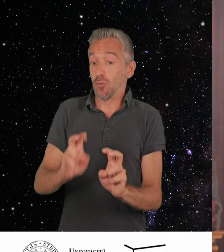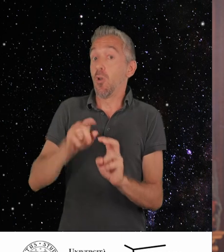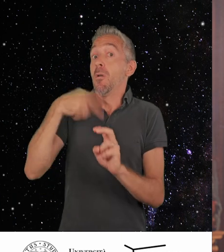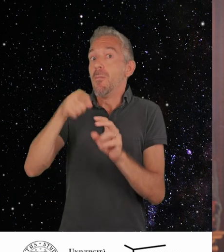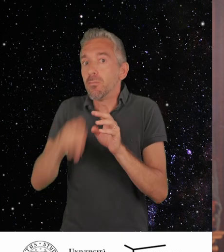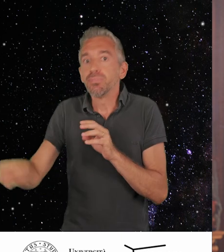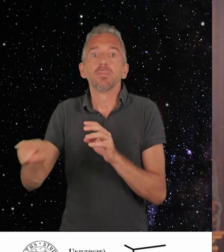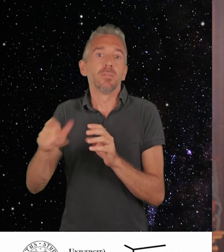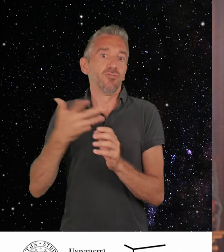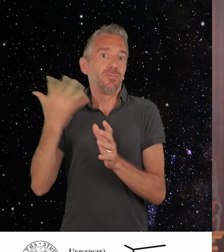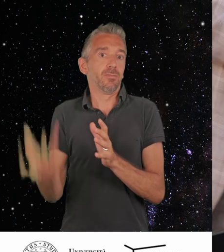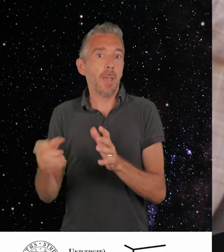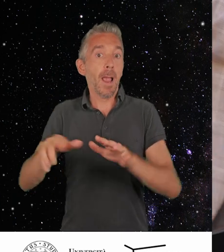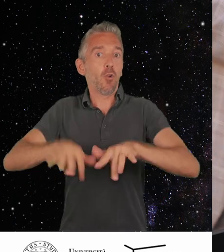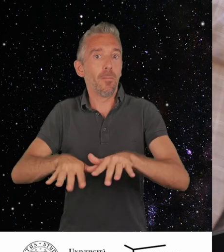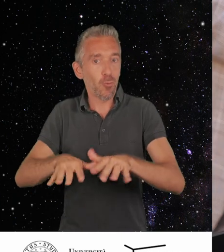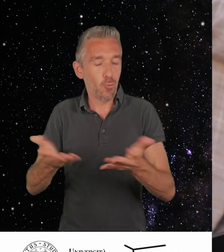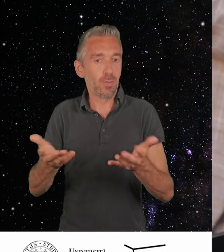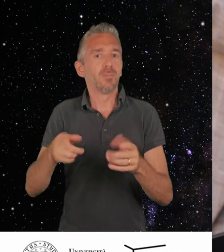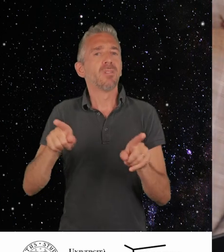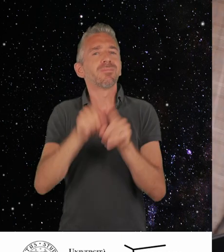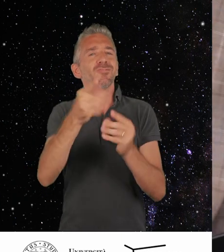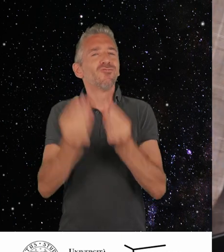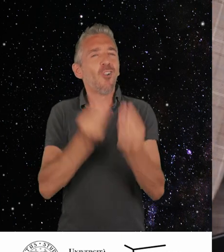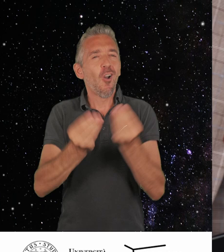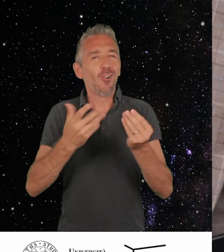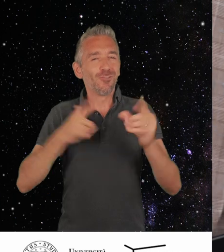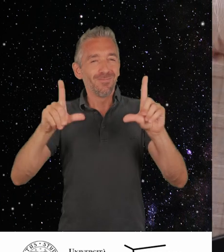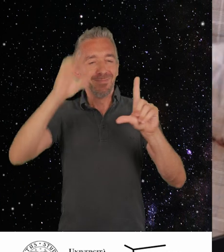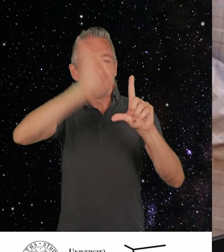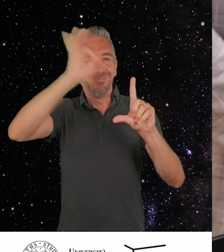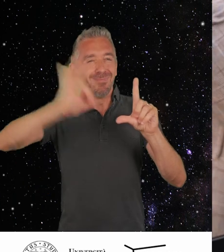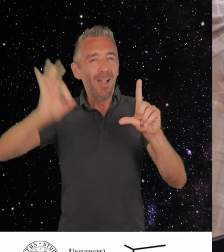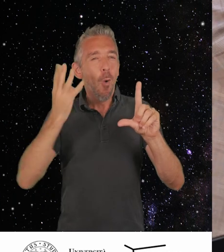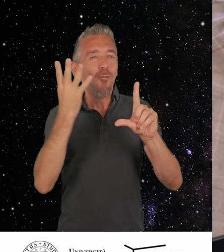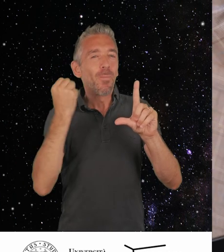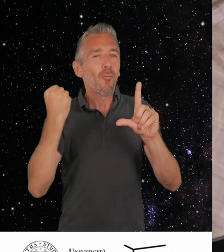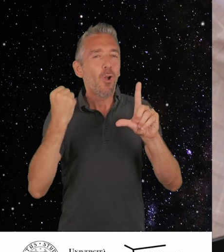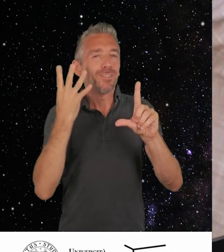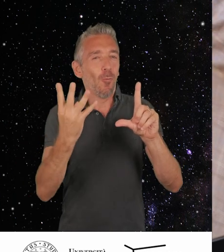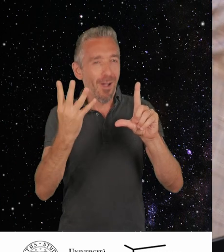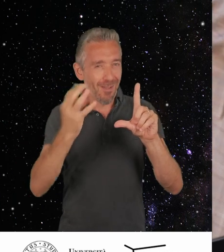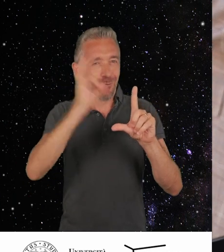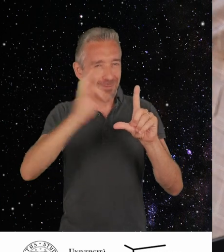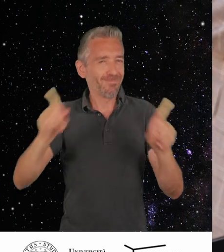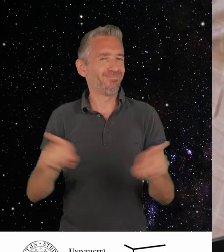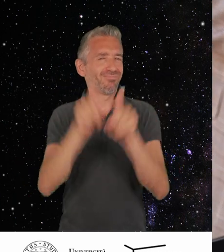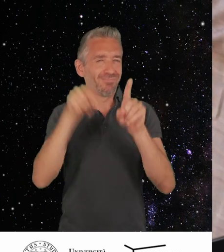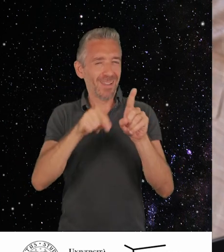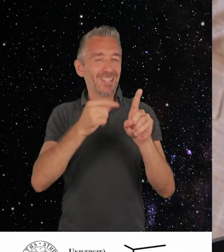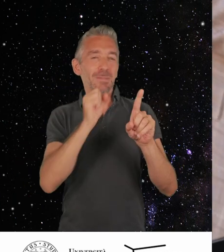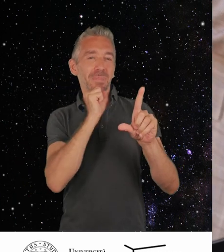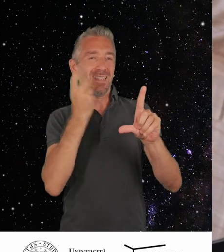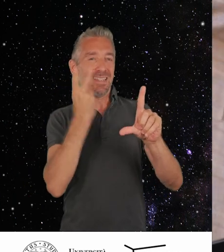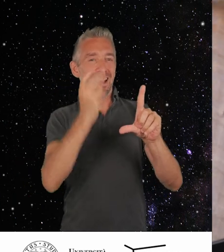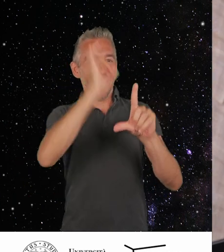che a sua volta viene salvato sul PC. Avete mai giocato a Forza 4? Bene, i nostri rivelatori funzionano in modo simile. Per ogni traccia